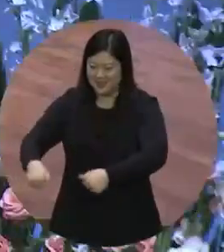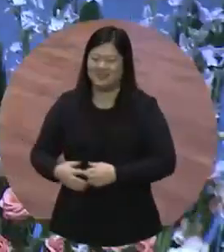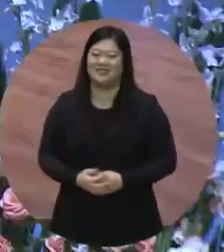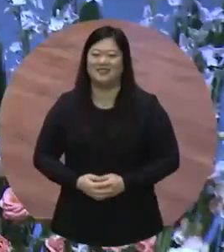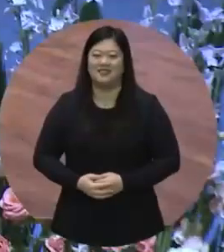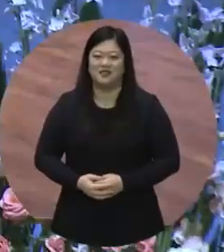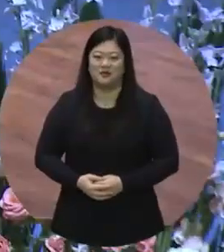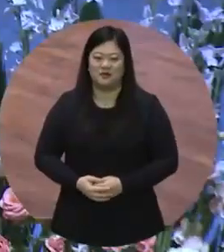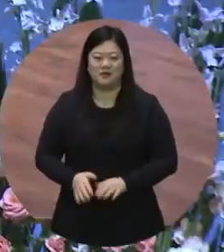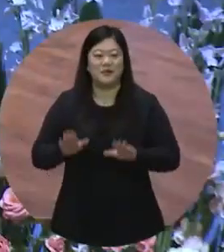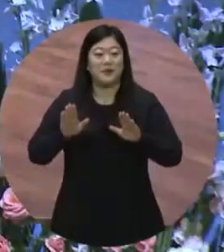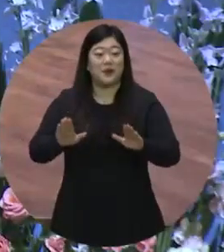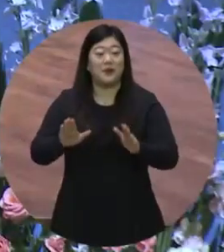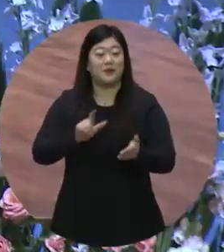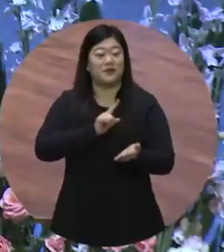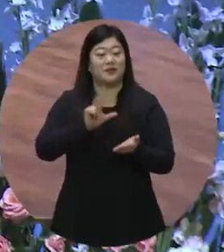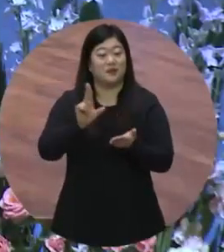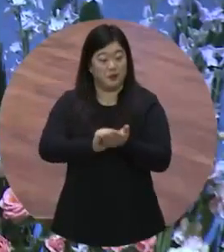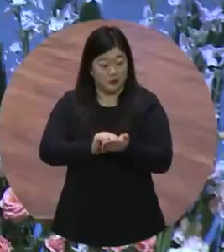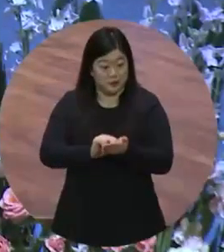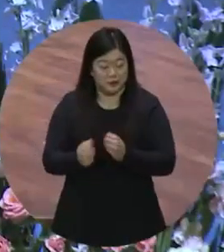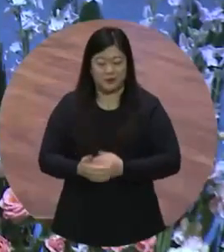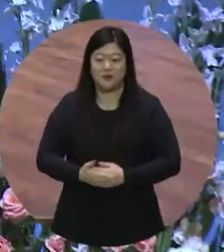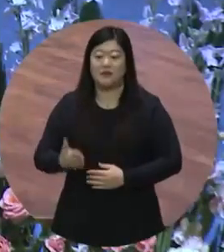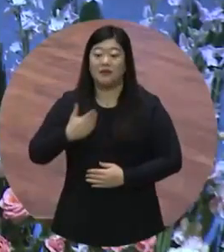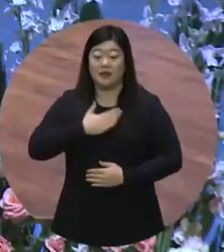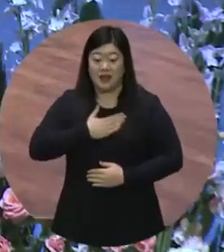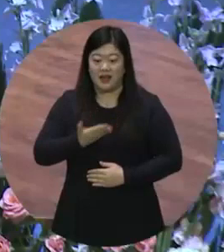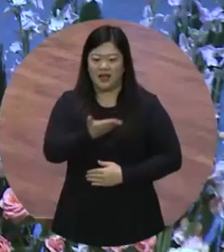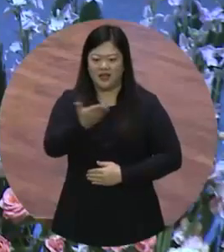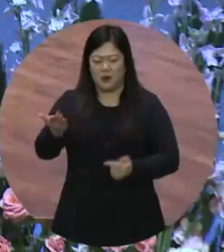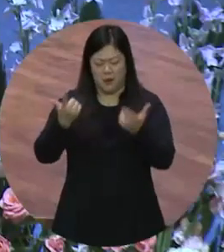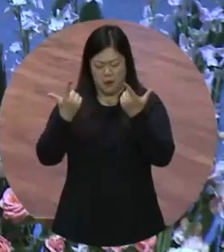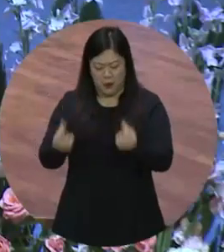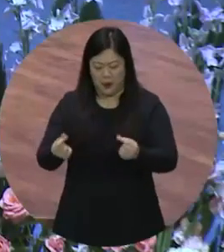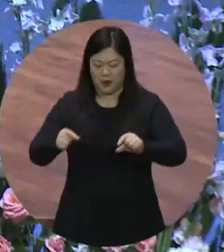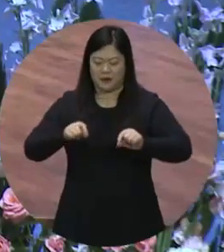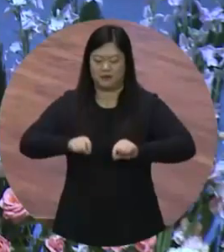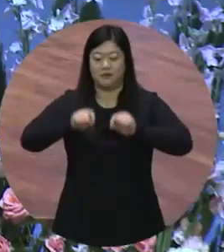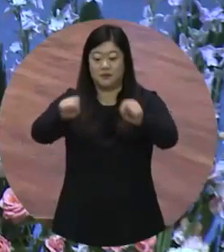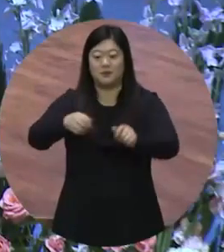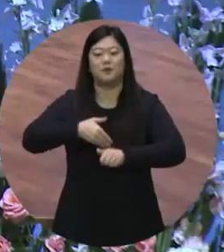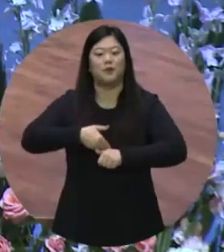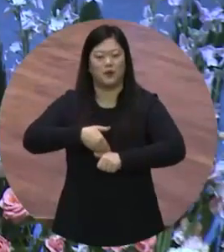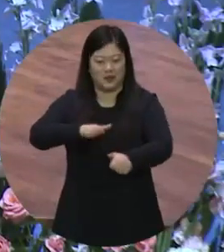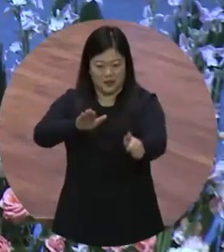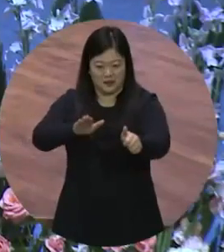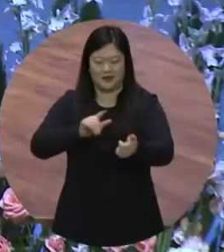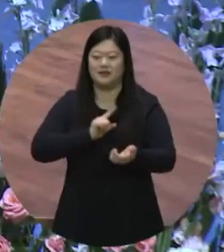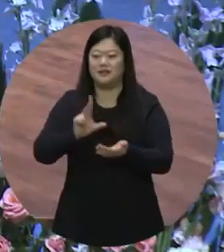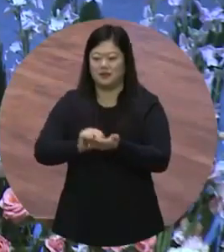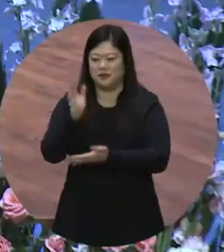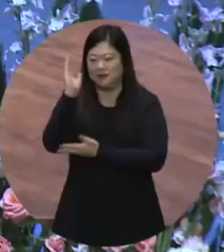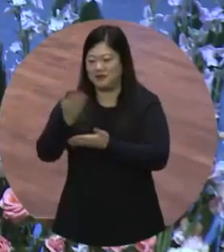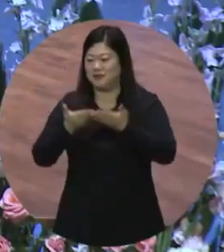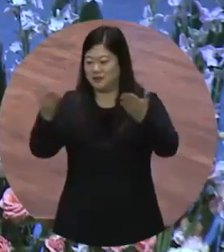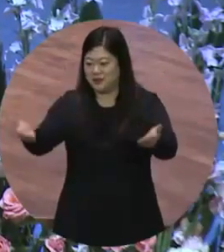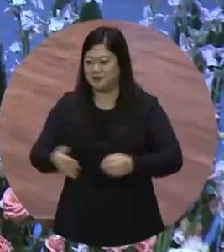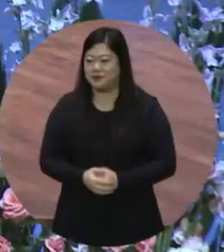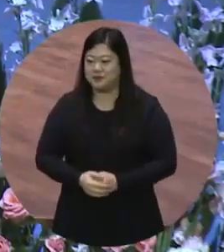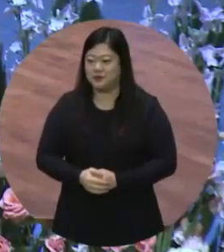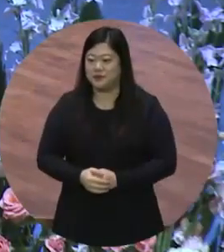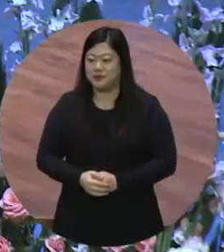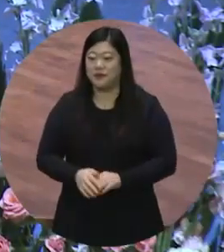자, 이거 되는 말씀 가지고 나도 너희를 보내노라 라는 제목으로 말씀을 드립니다. 오늘은